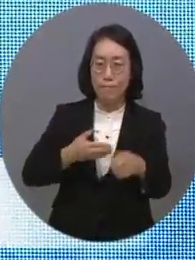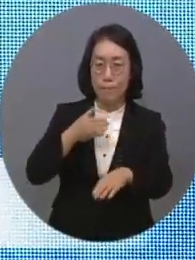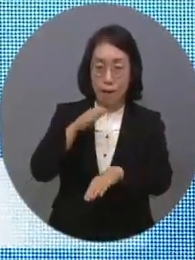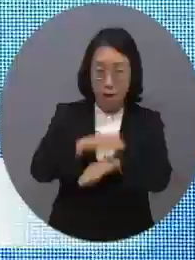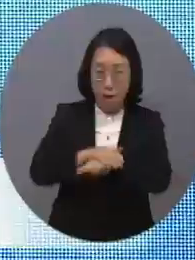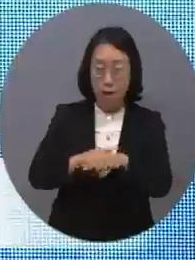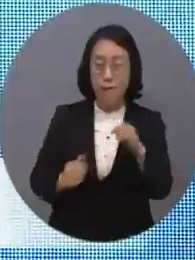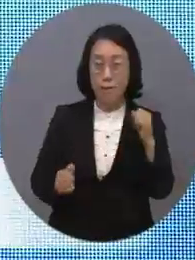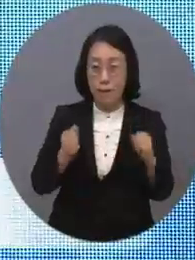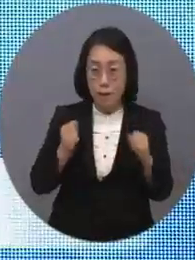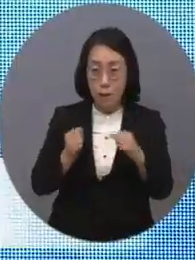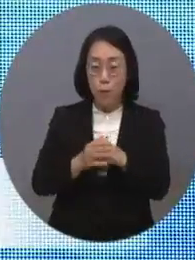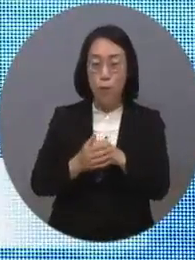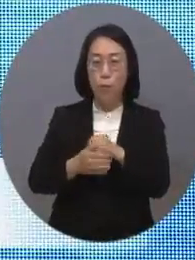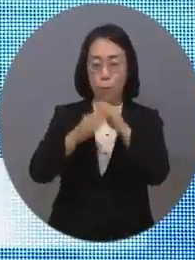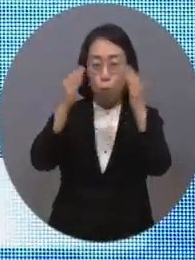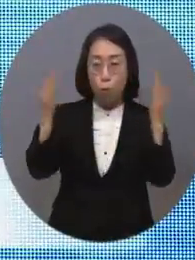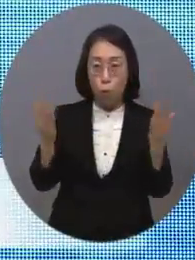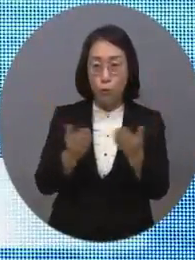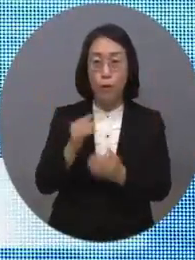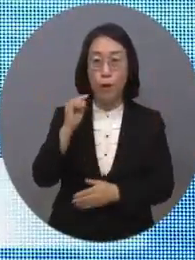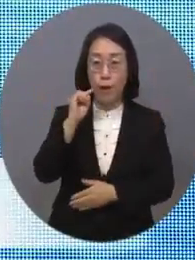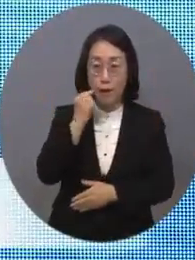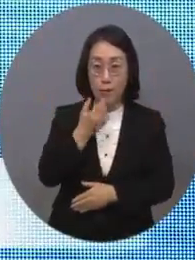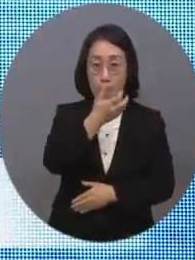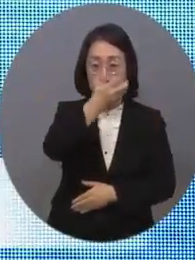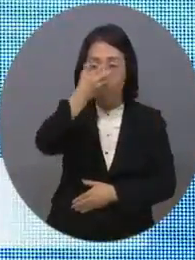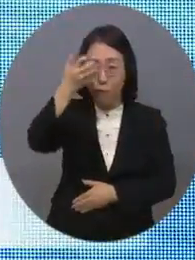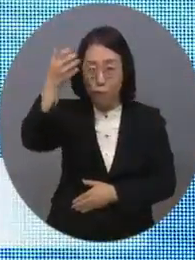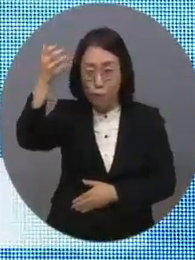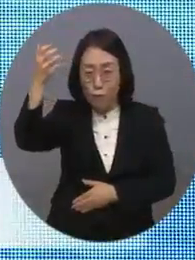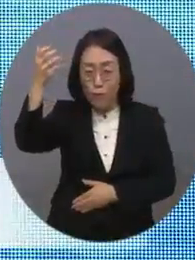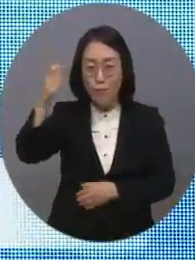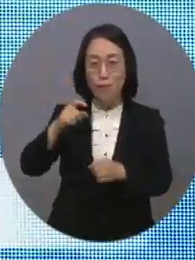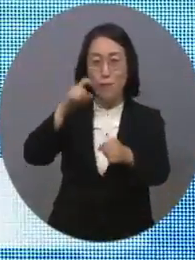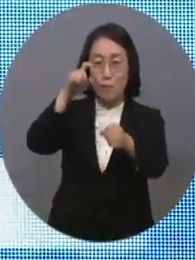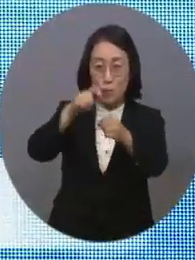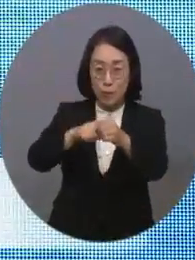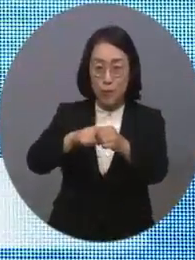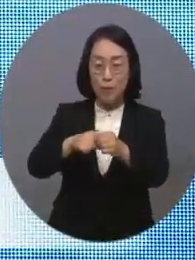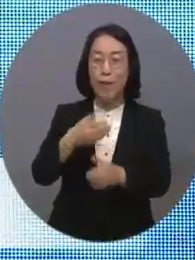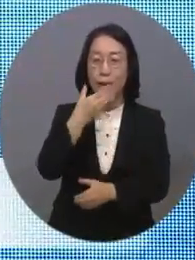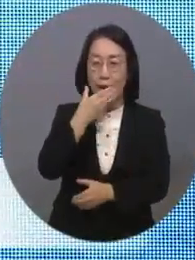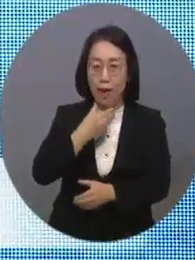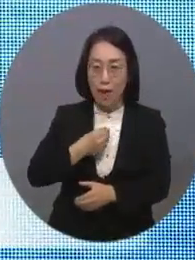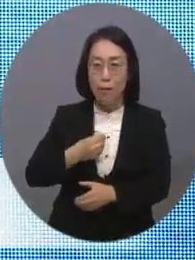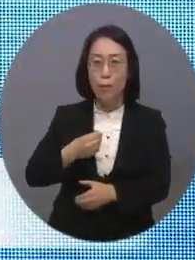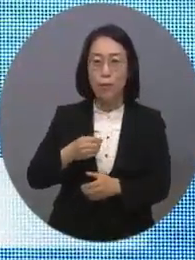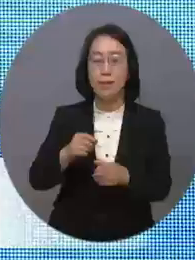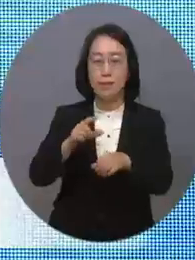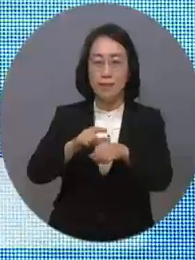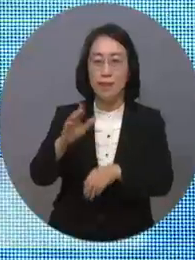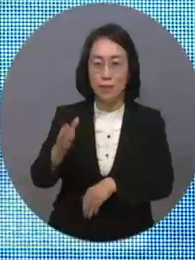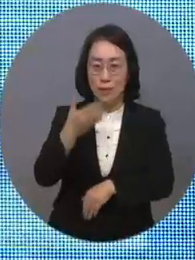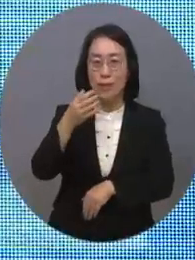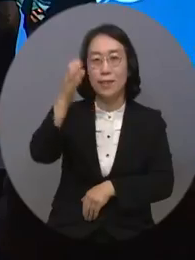그리고 우리 모두의 아름다운 꿈을 이루어가는 행복한 레이스가 되시기를